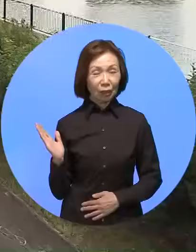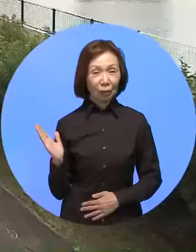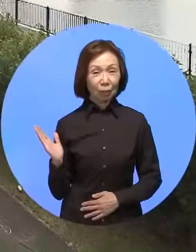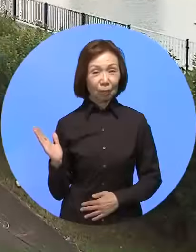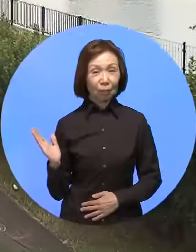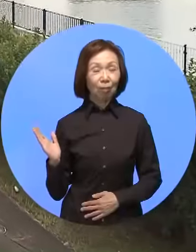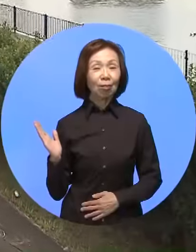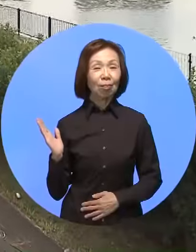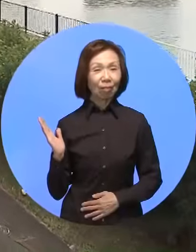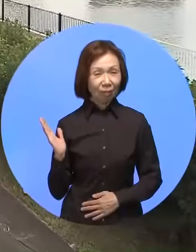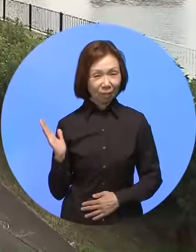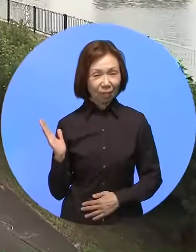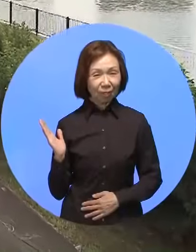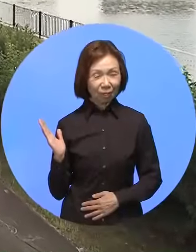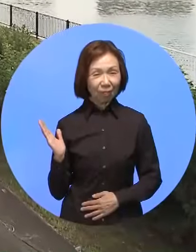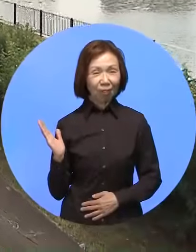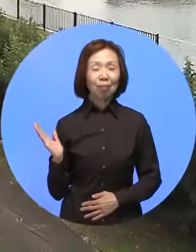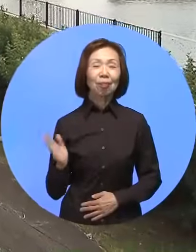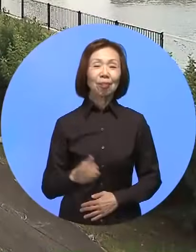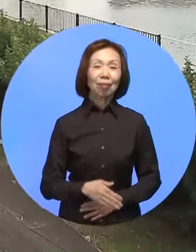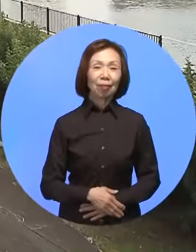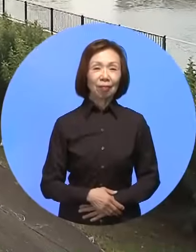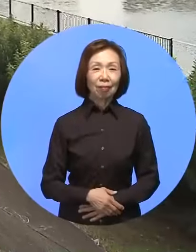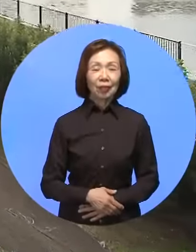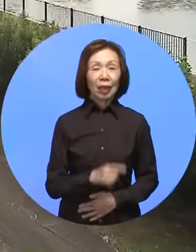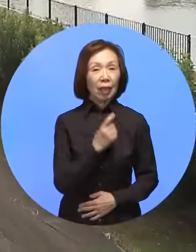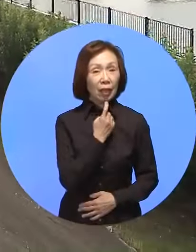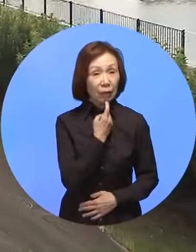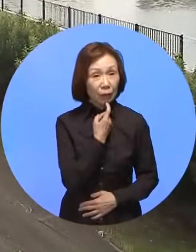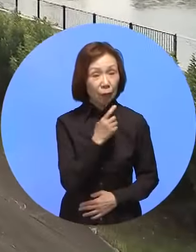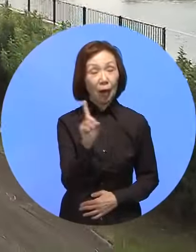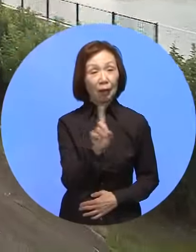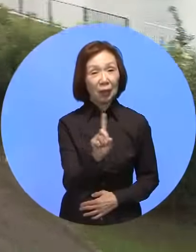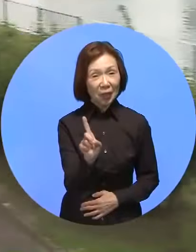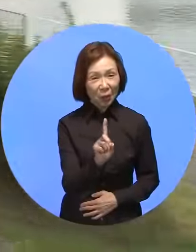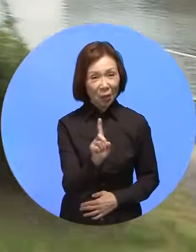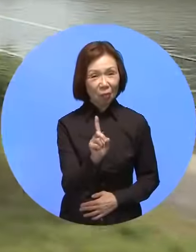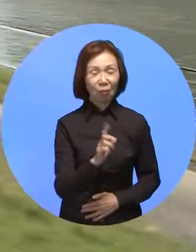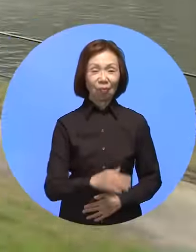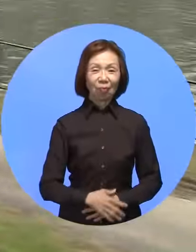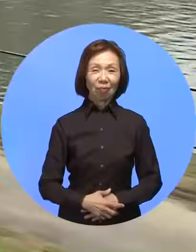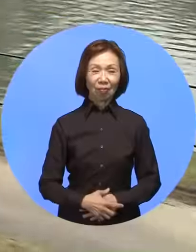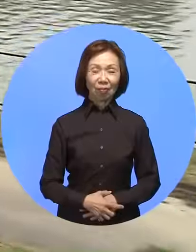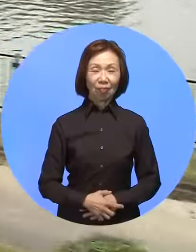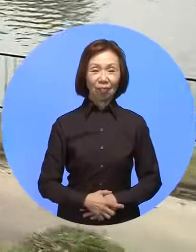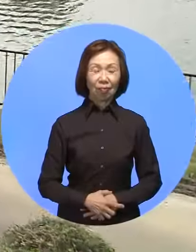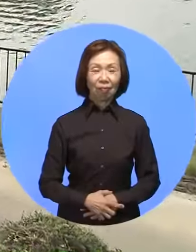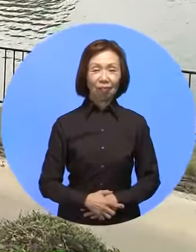出土した数々の遺物にあります一体どんなミステリーなんでしょうか